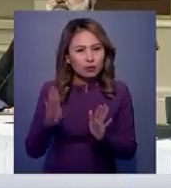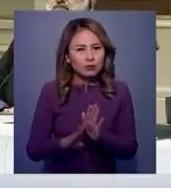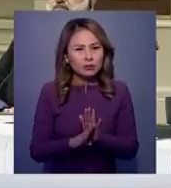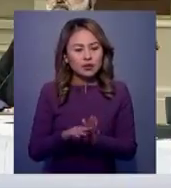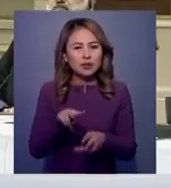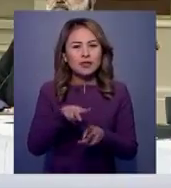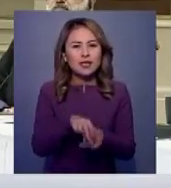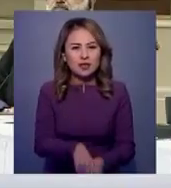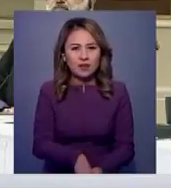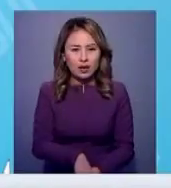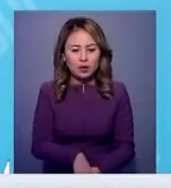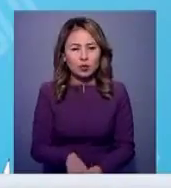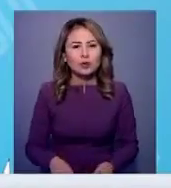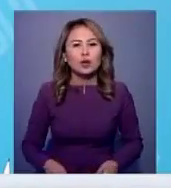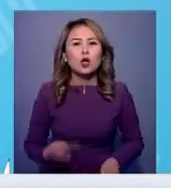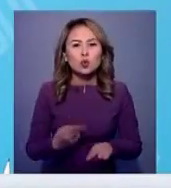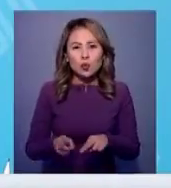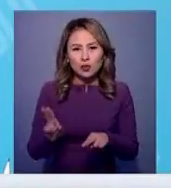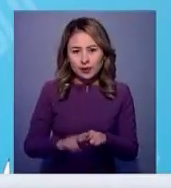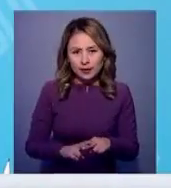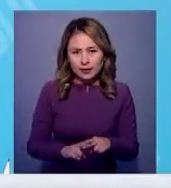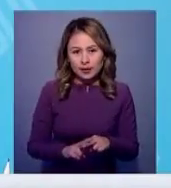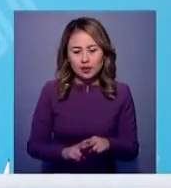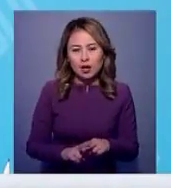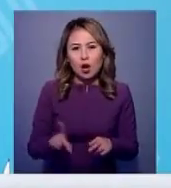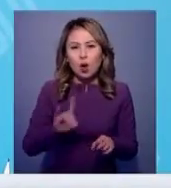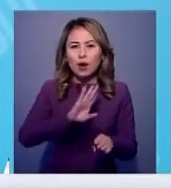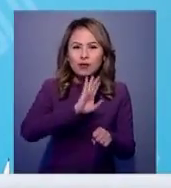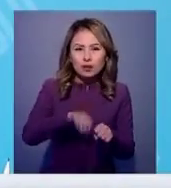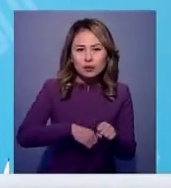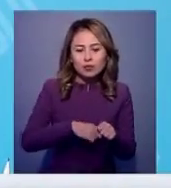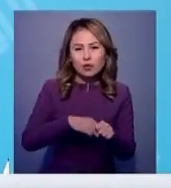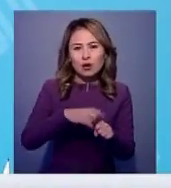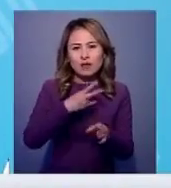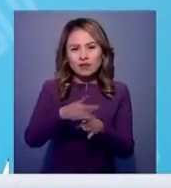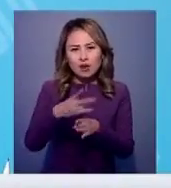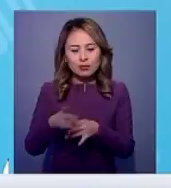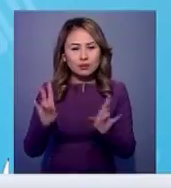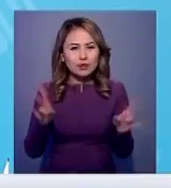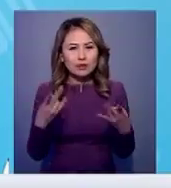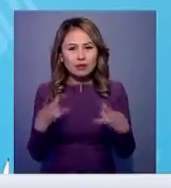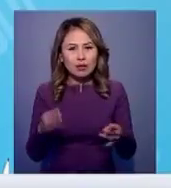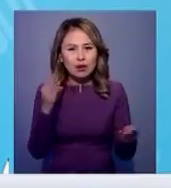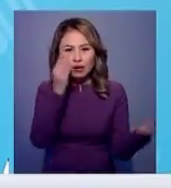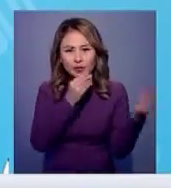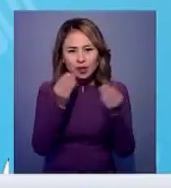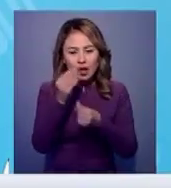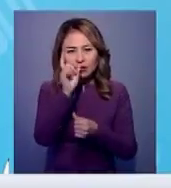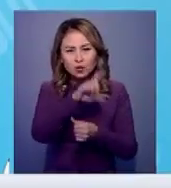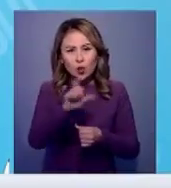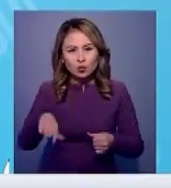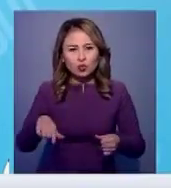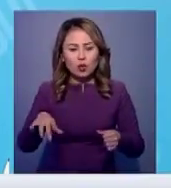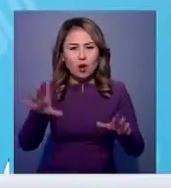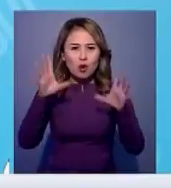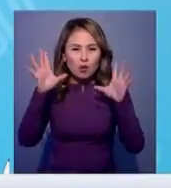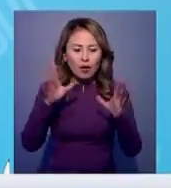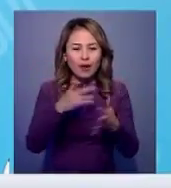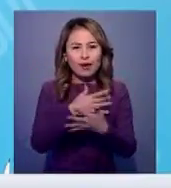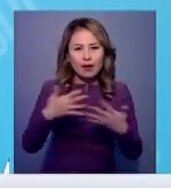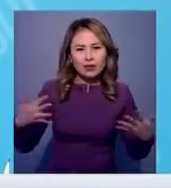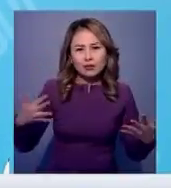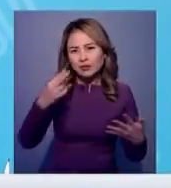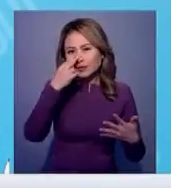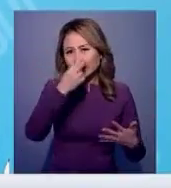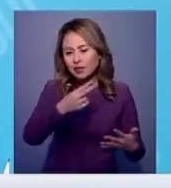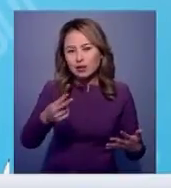мәжбүрлеп отыр. Сондықтан қырып жоюды емес, жасампаздықты алға тартатын рухани